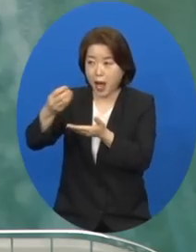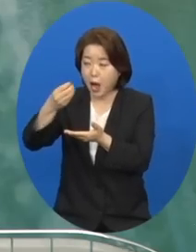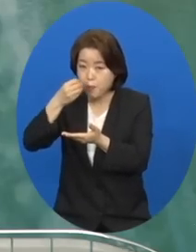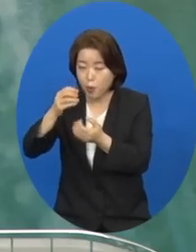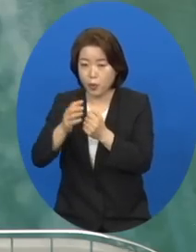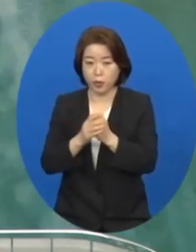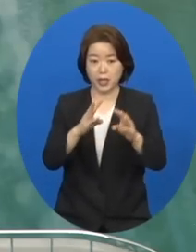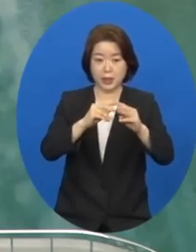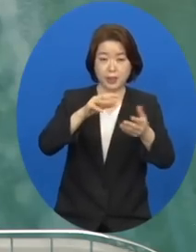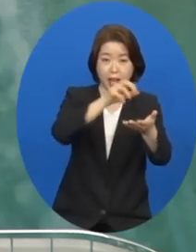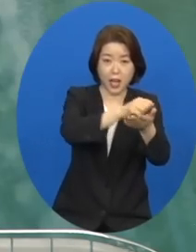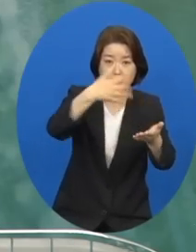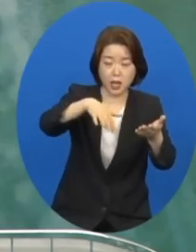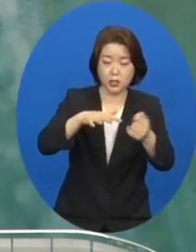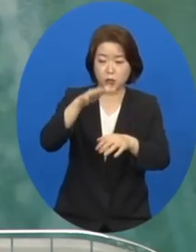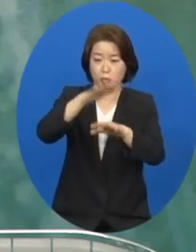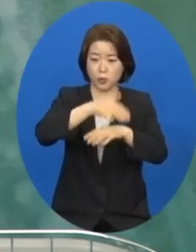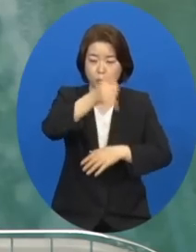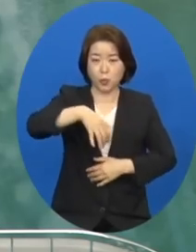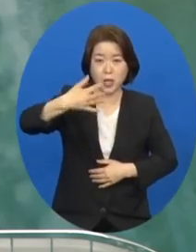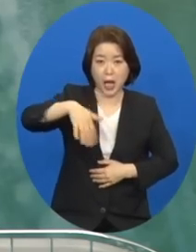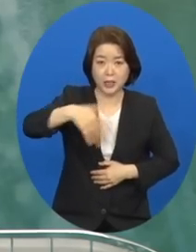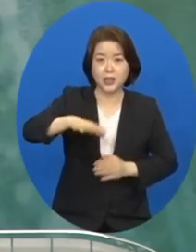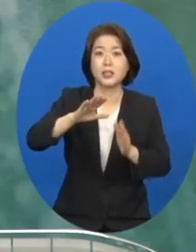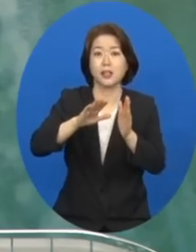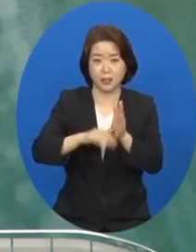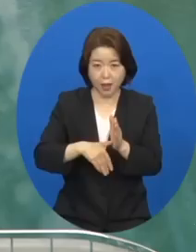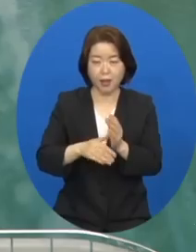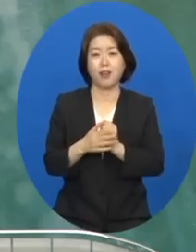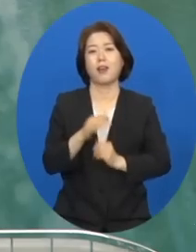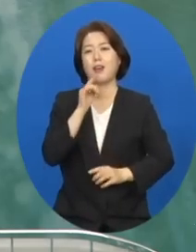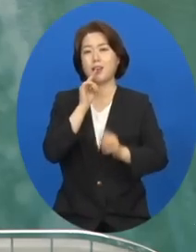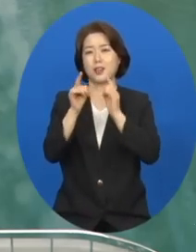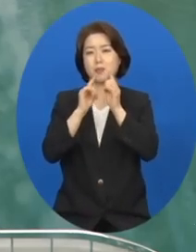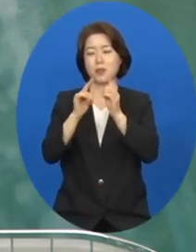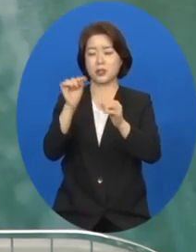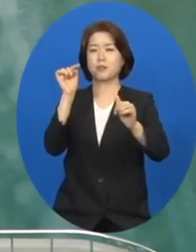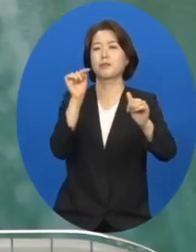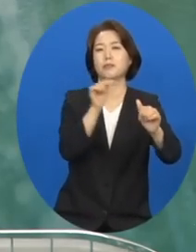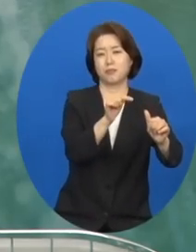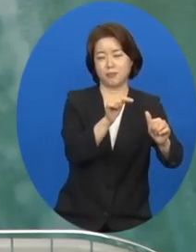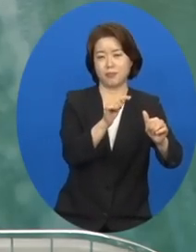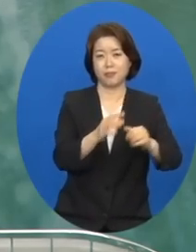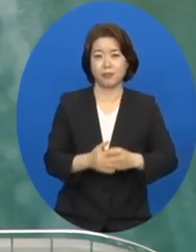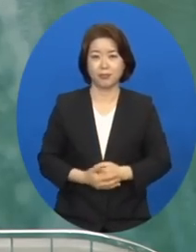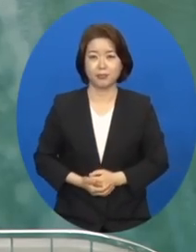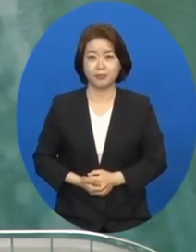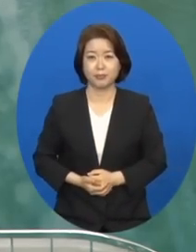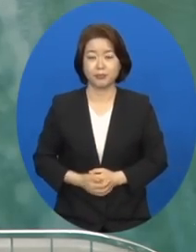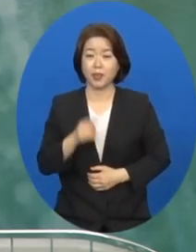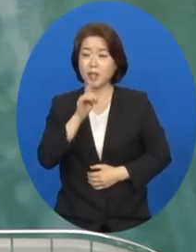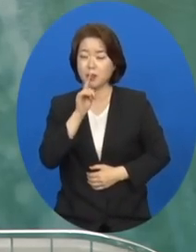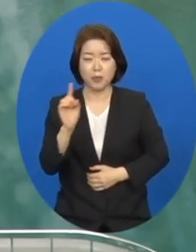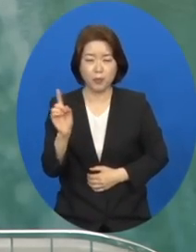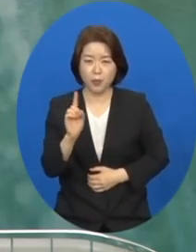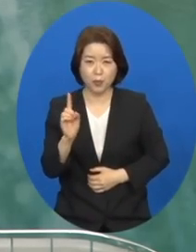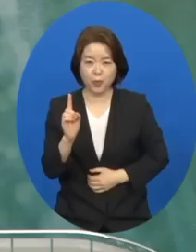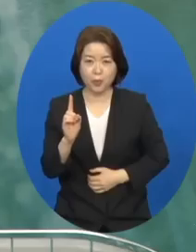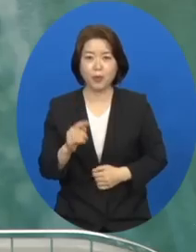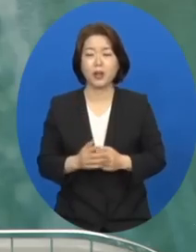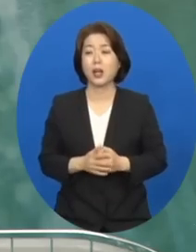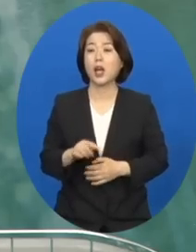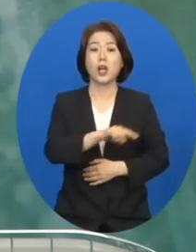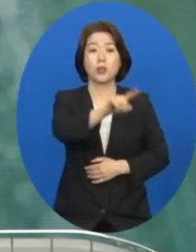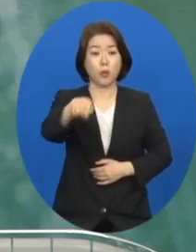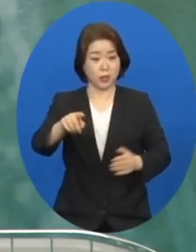아직 농사를 짓지 그 안을 그때의 이 말씀을 명화 하셨어요 그 얘기는 무슨 얘기냐 하면 너희는